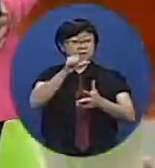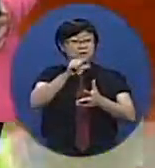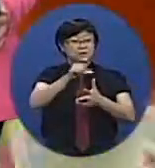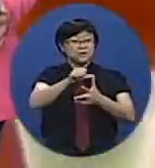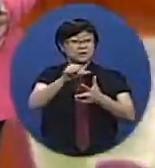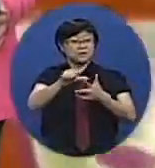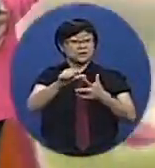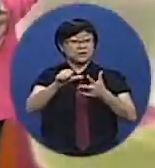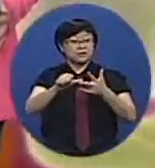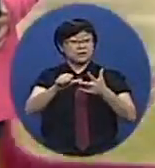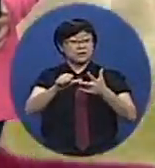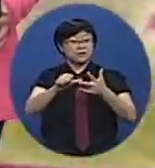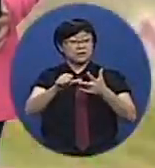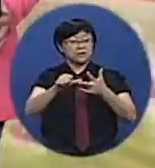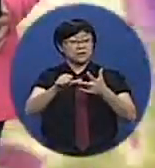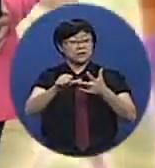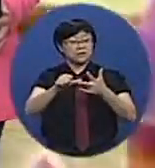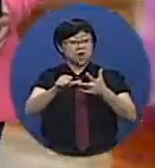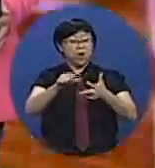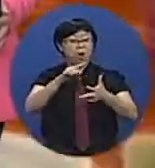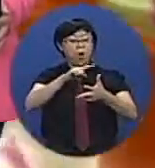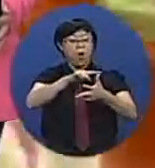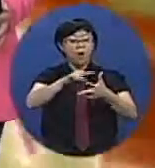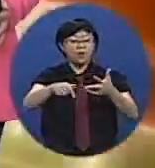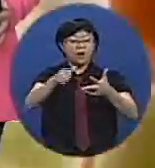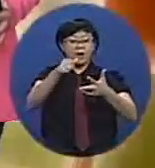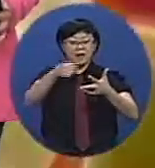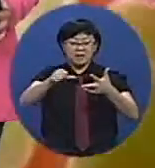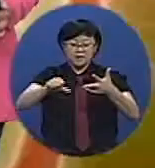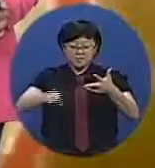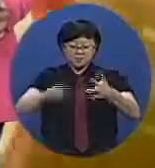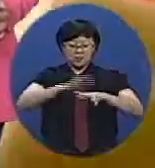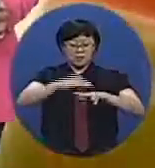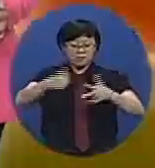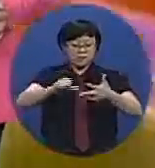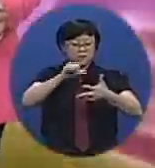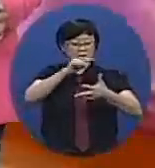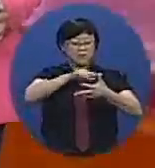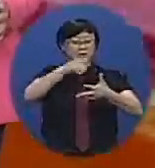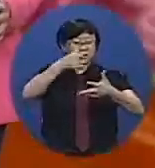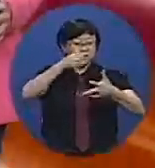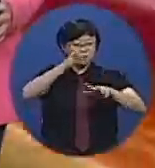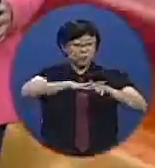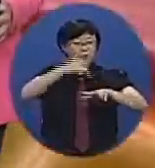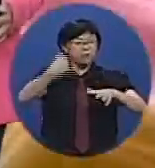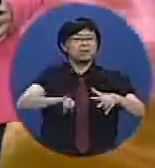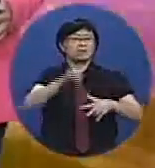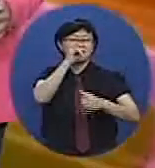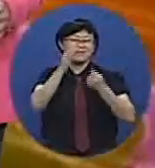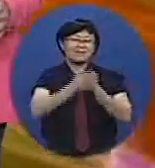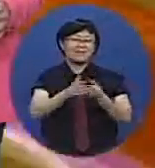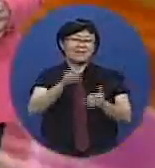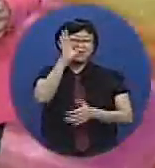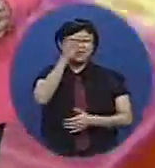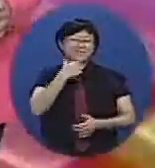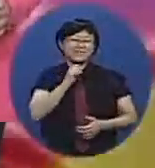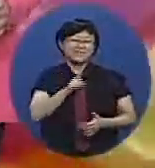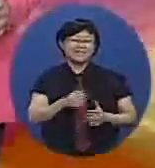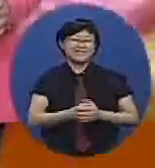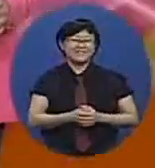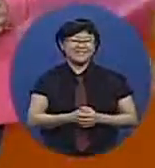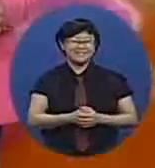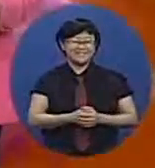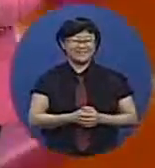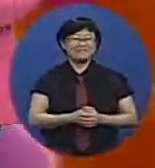구성되어 있는데 거기에 달랑 딸 하나가 있어요. 아하, 예. 그녀가. 네. 고놈이 그렇게 보고 싶죠. 아이고, 그렇군요.